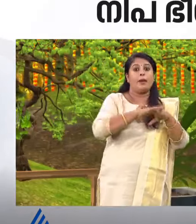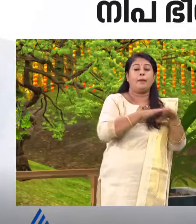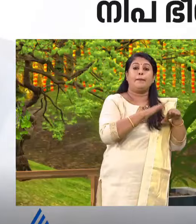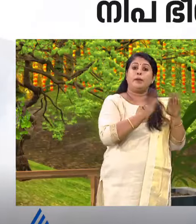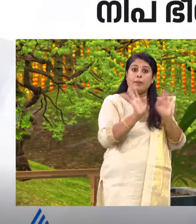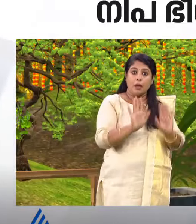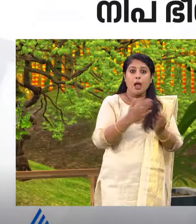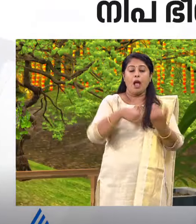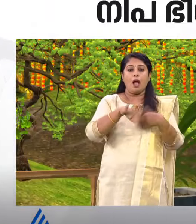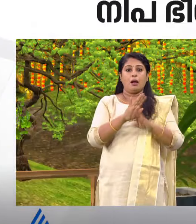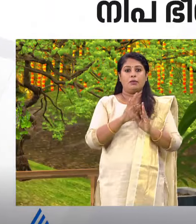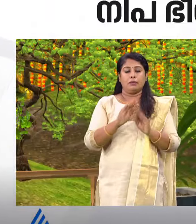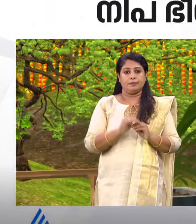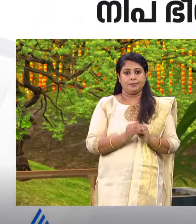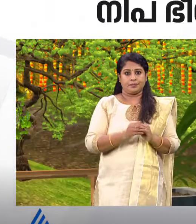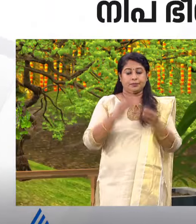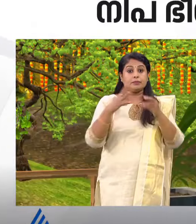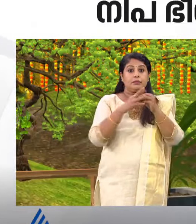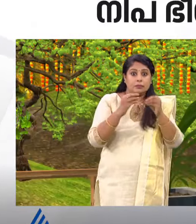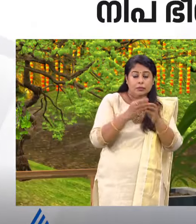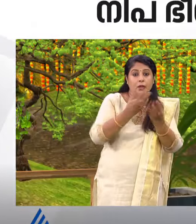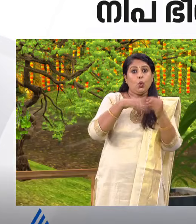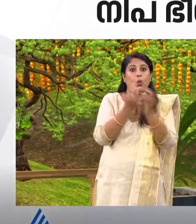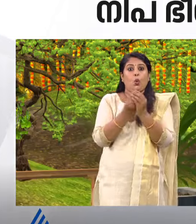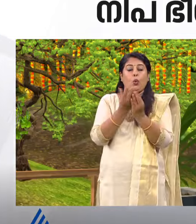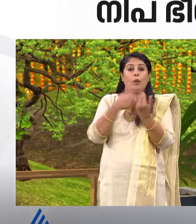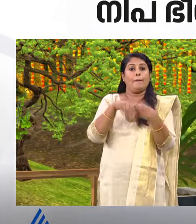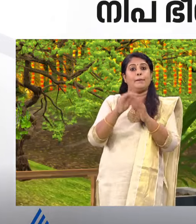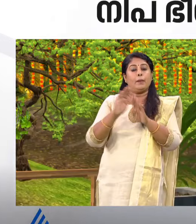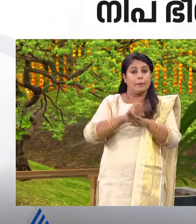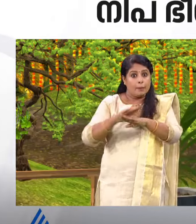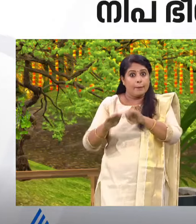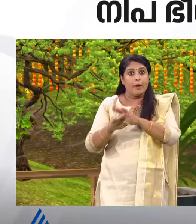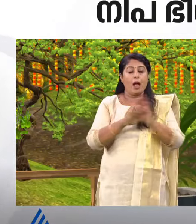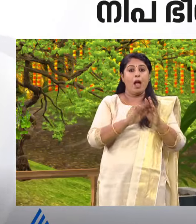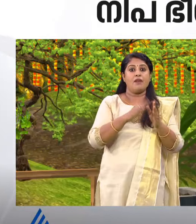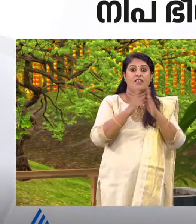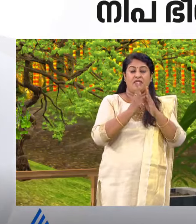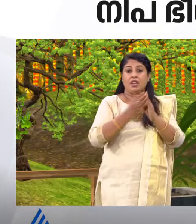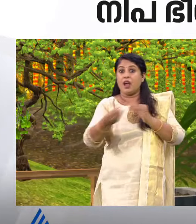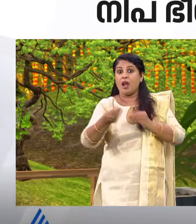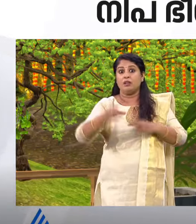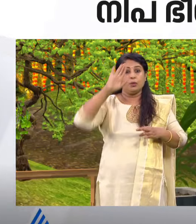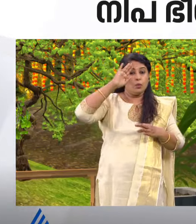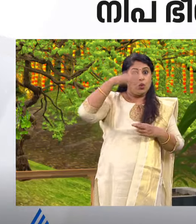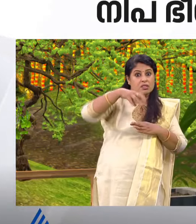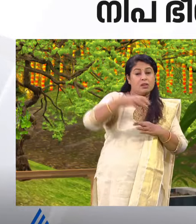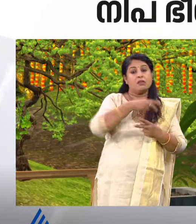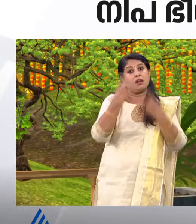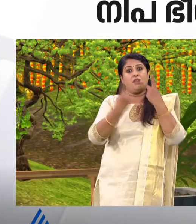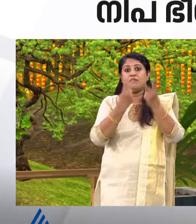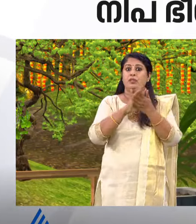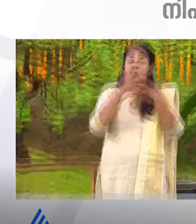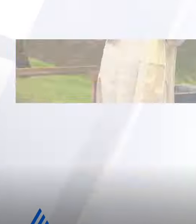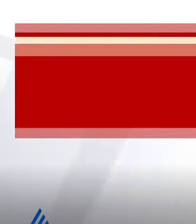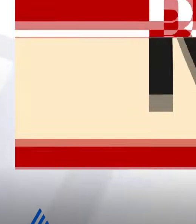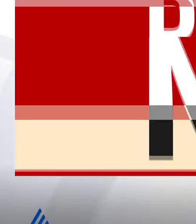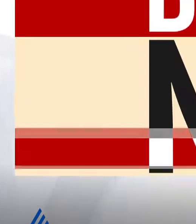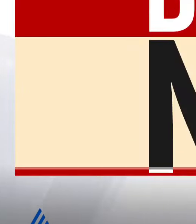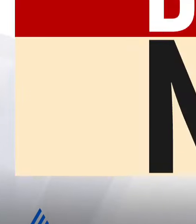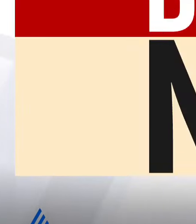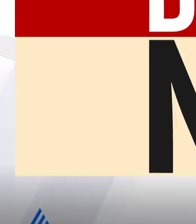കുട്ടി ബാംഗ്ലൂരിൽ കുട്ടിക്ക് സമ്പർക്കമുണ്ട്. നാട്ടിൽ സമീപത്തെ ചില പോലീസ് സ്റ്റേഷനുകളിലൊക്കെ കുട്ടി പോയിട്ടുണ്ട്. പരിസരത്തൊക്കെ